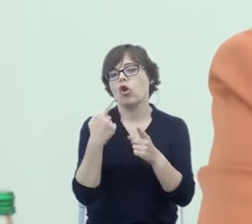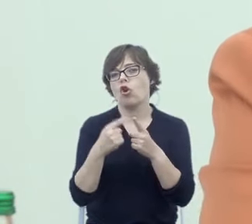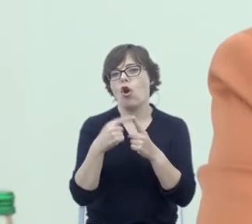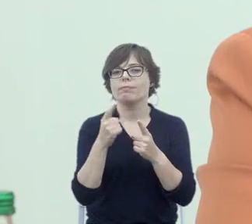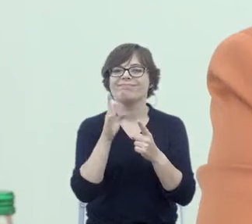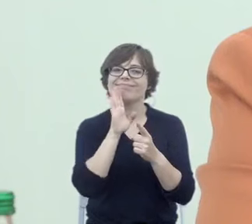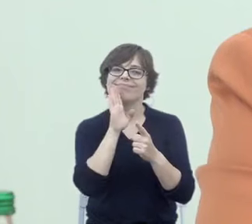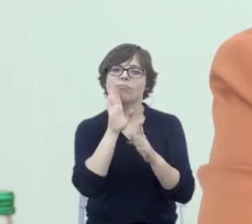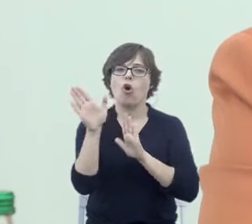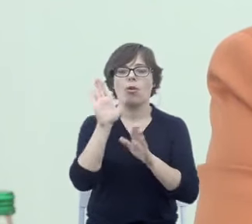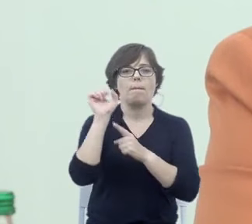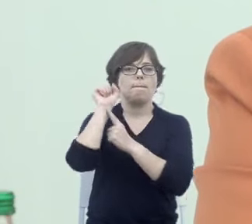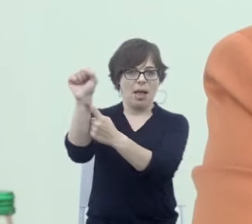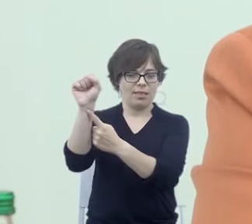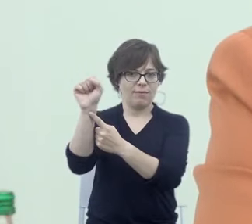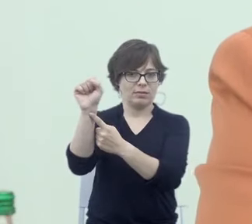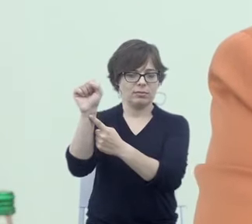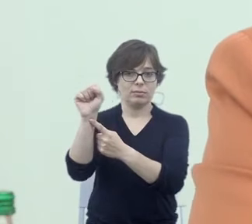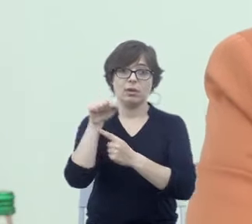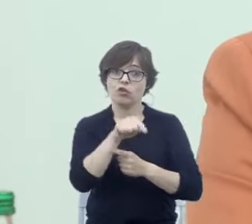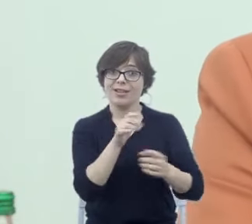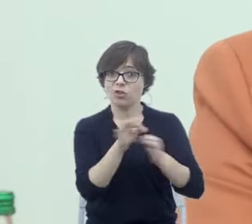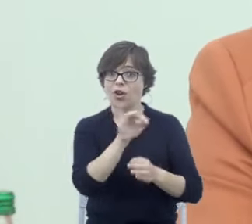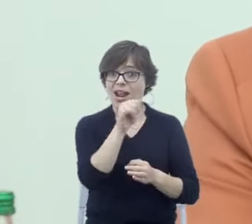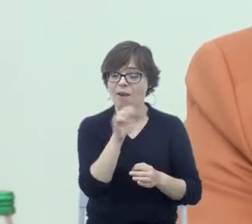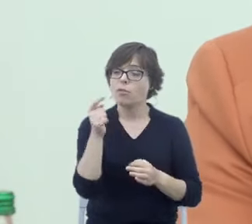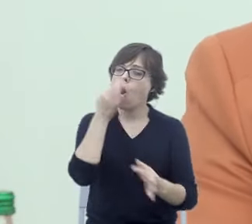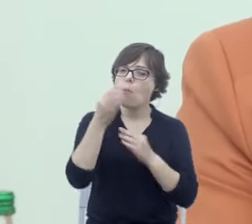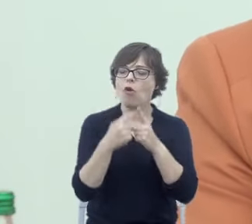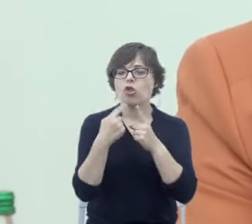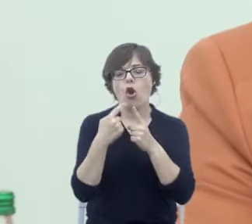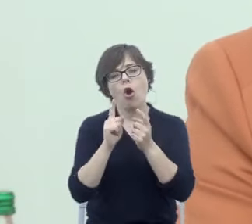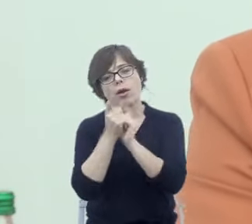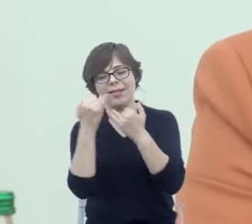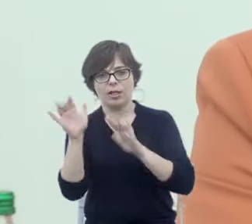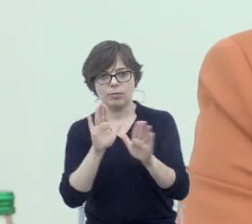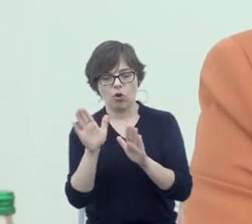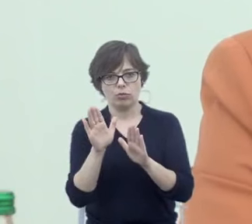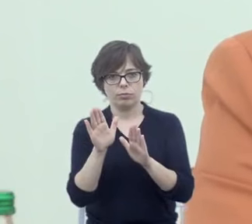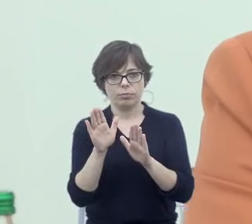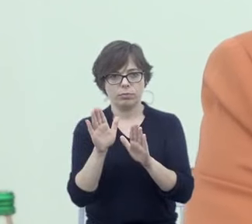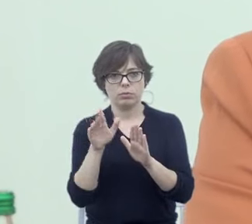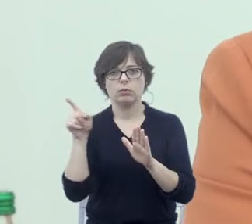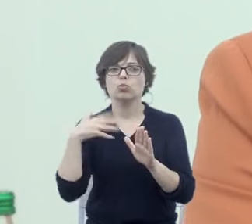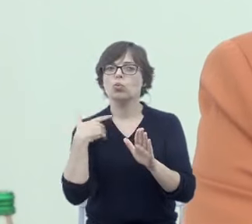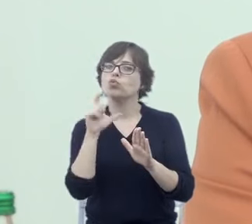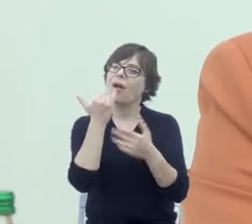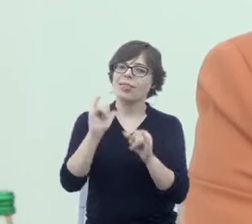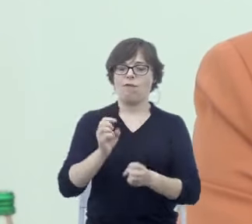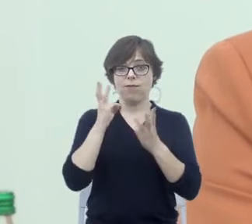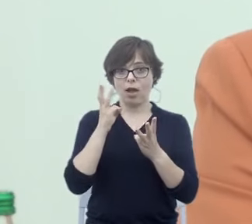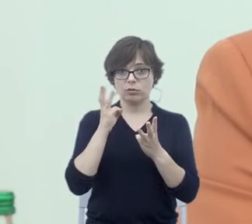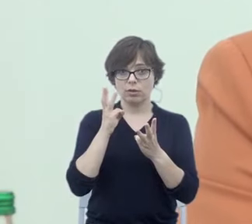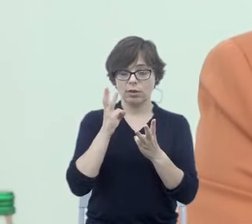który opowiada tę historię trochę inaczej, kładzie inne akcenty, przez co doprowadza